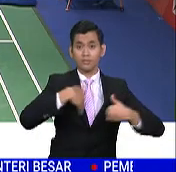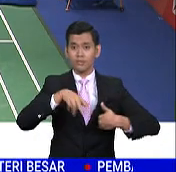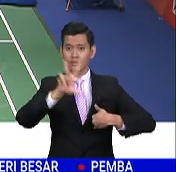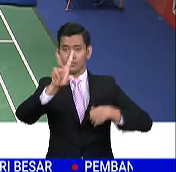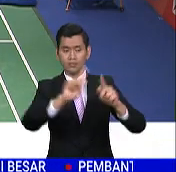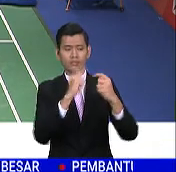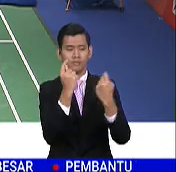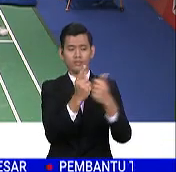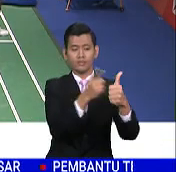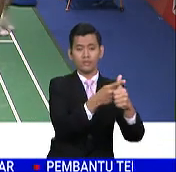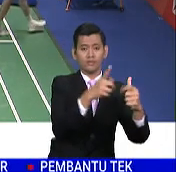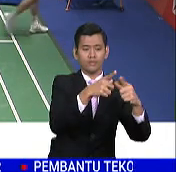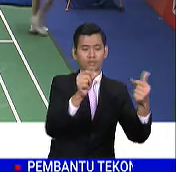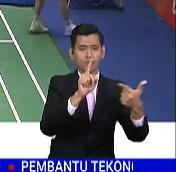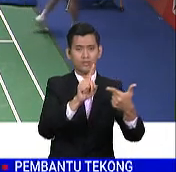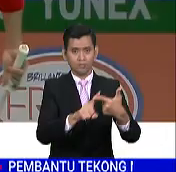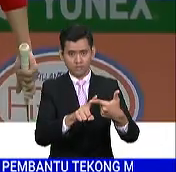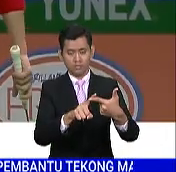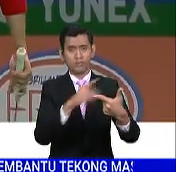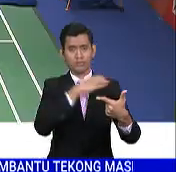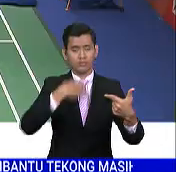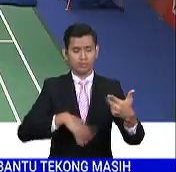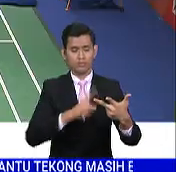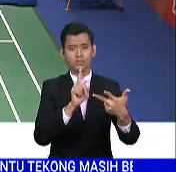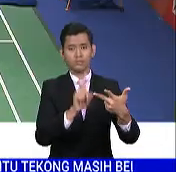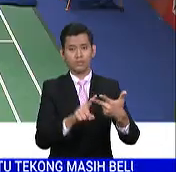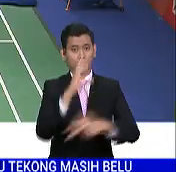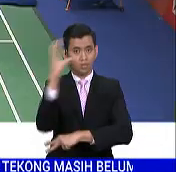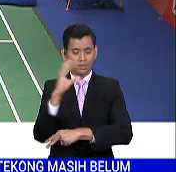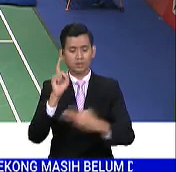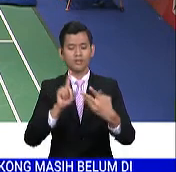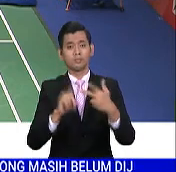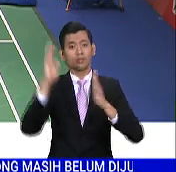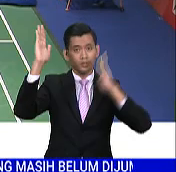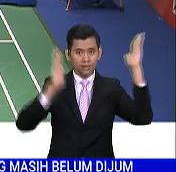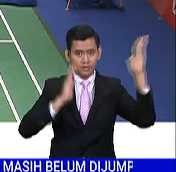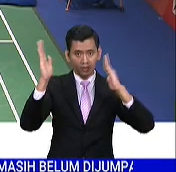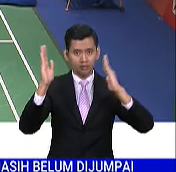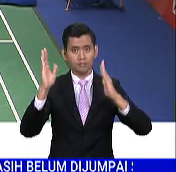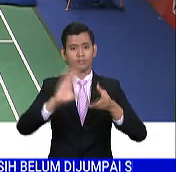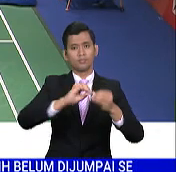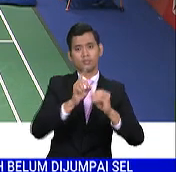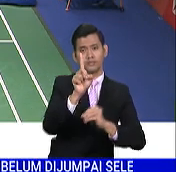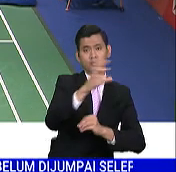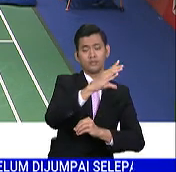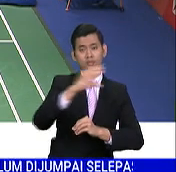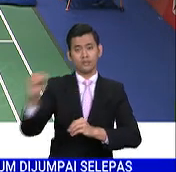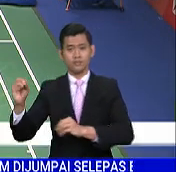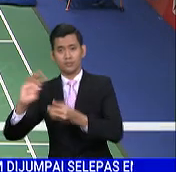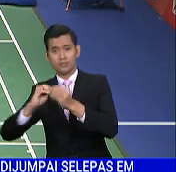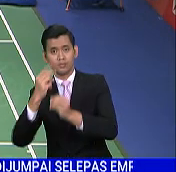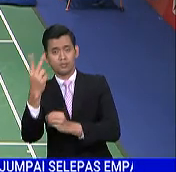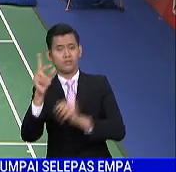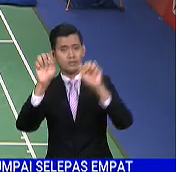pasukan iaitu Jepun, Kanada dan juga Malaysia. Hanya juara dan naik juara sahaja layak ke peringkat suku akhir. Sebelum ini, Persatuan